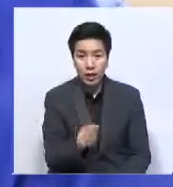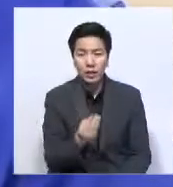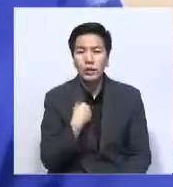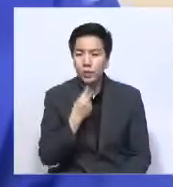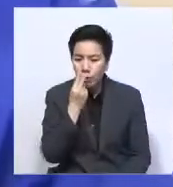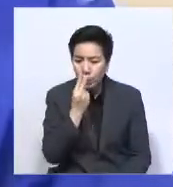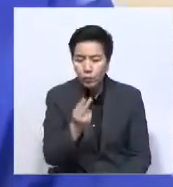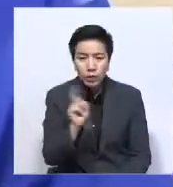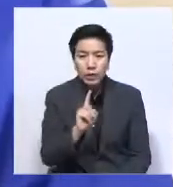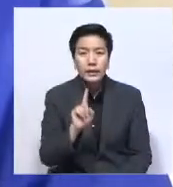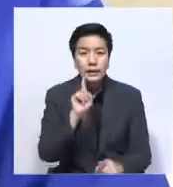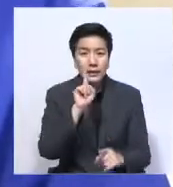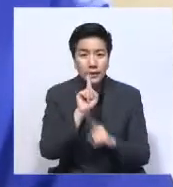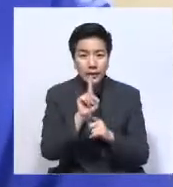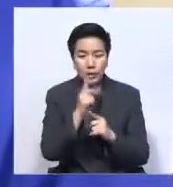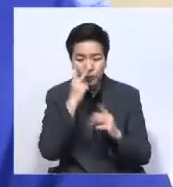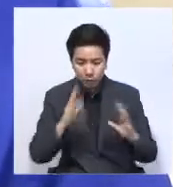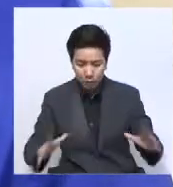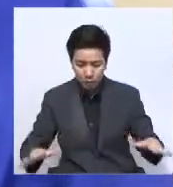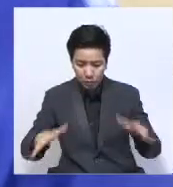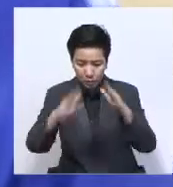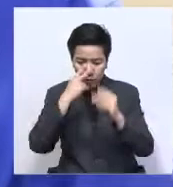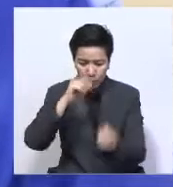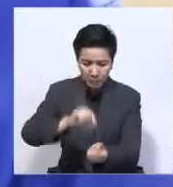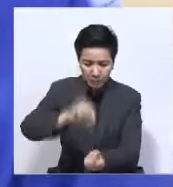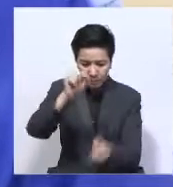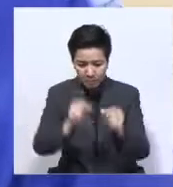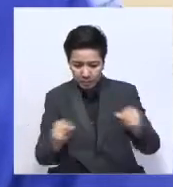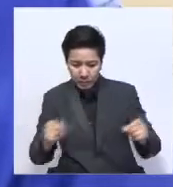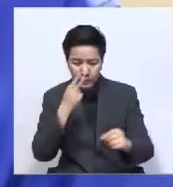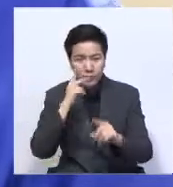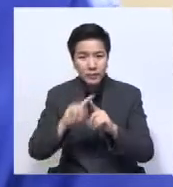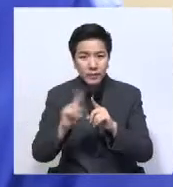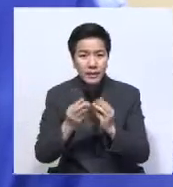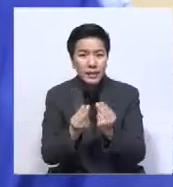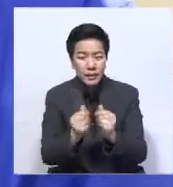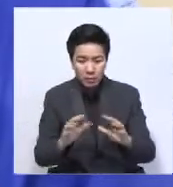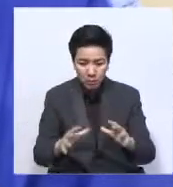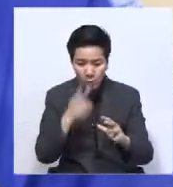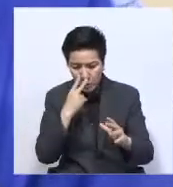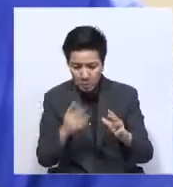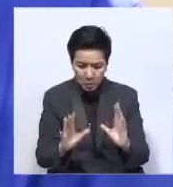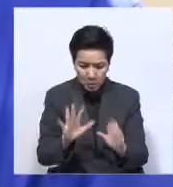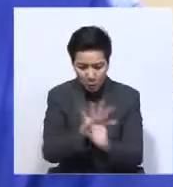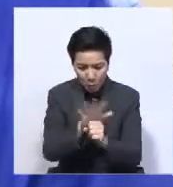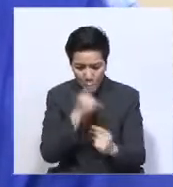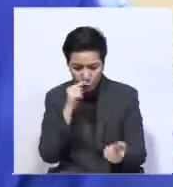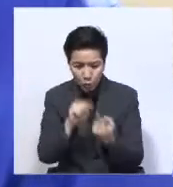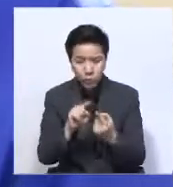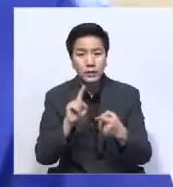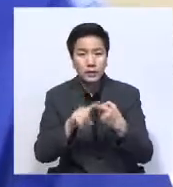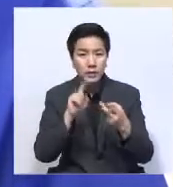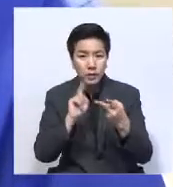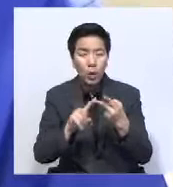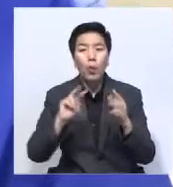ถึง1ก็คือรูปทรงสัดส่วนนะครับที่ทางทรายแต่ละกองเนี่ยทำมา2เราจะดูในเรื่อง